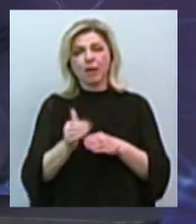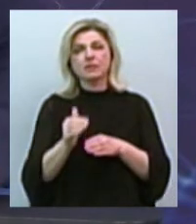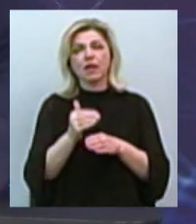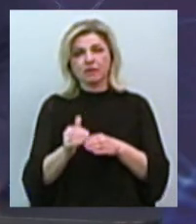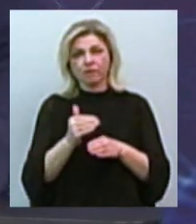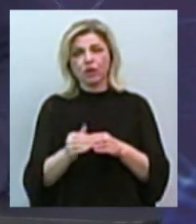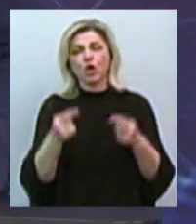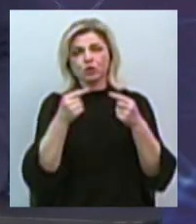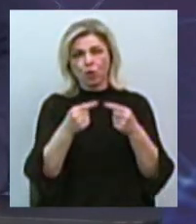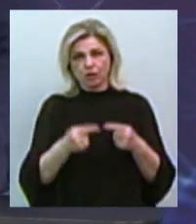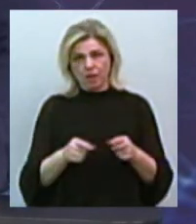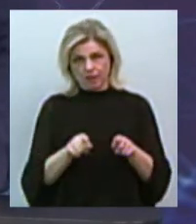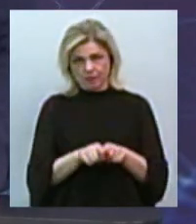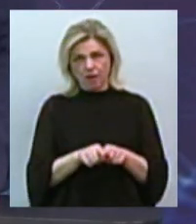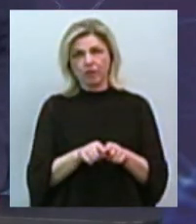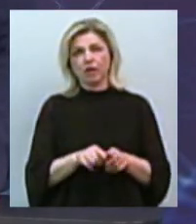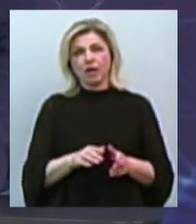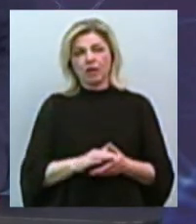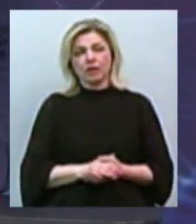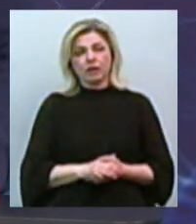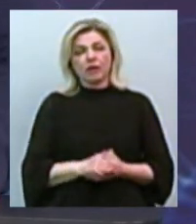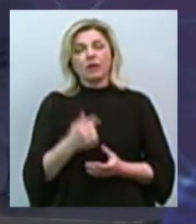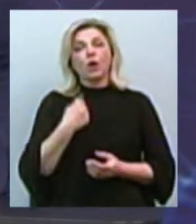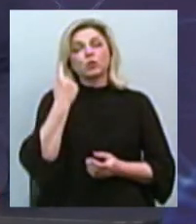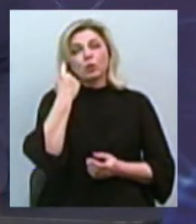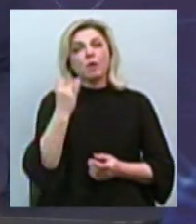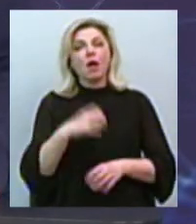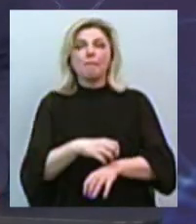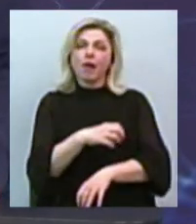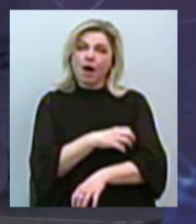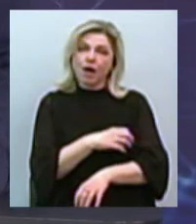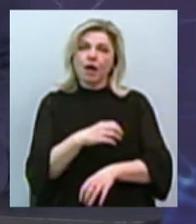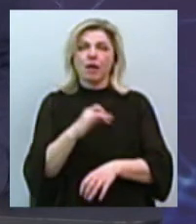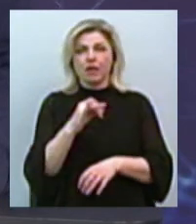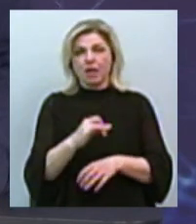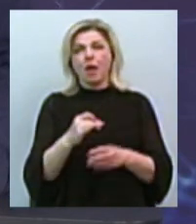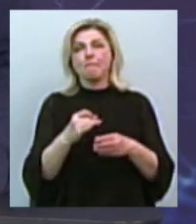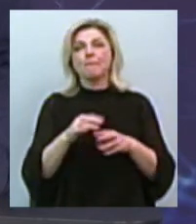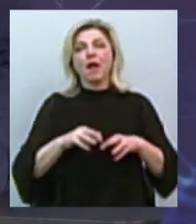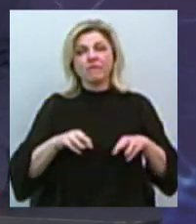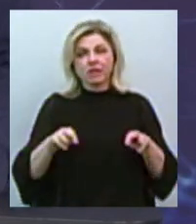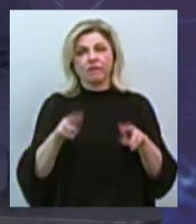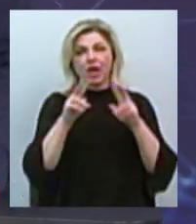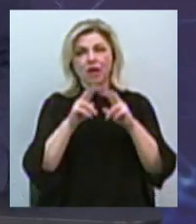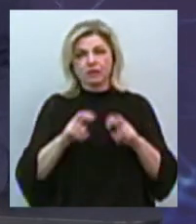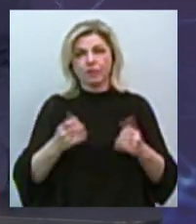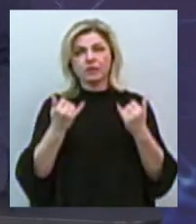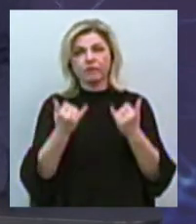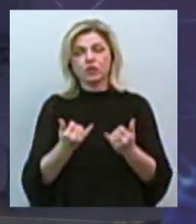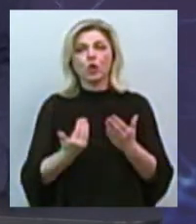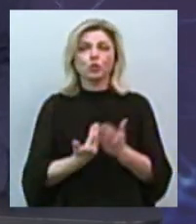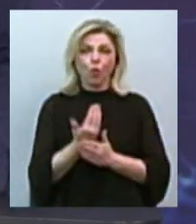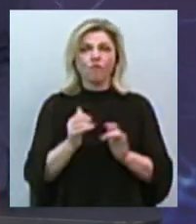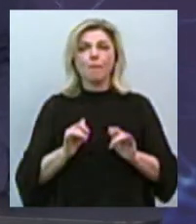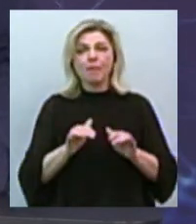действовать согласно вот этим вещам. А я думаю, что и партии, и правительство сейчас рассматривают новые меры